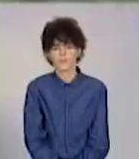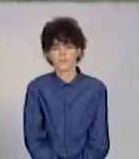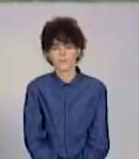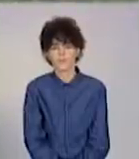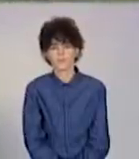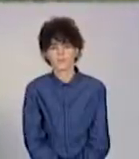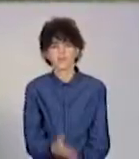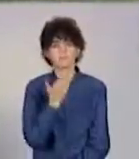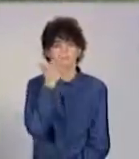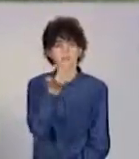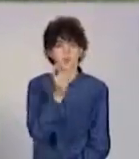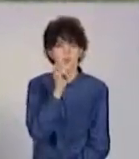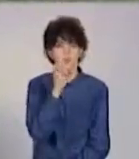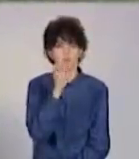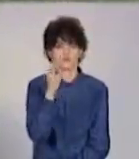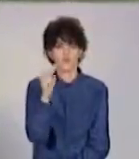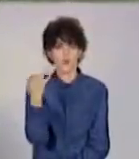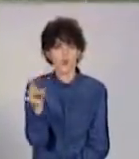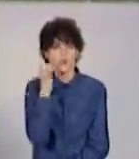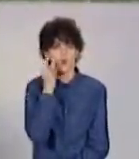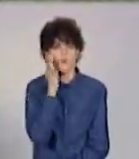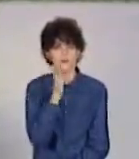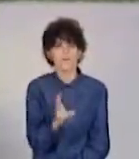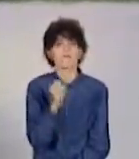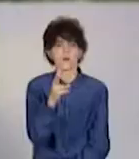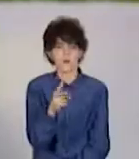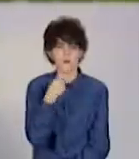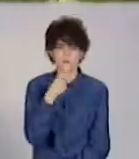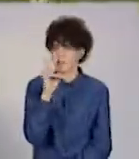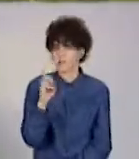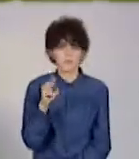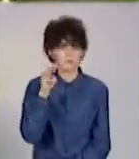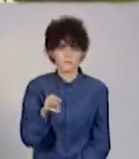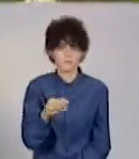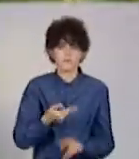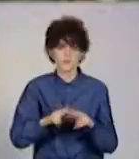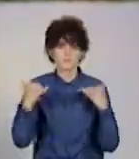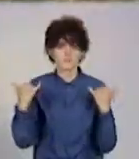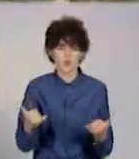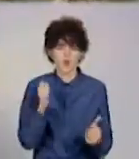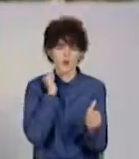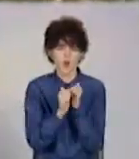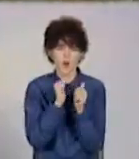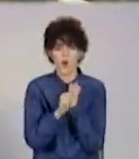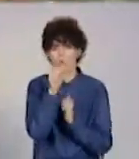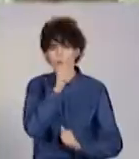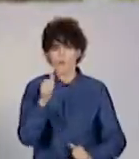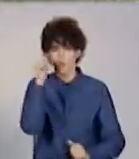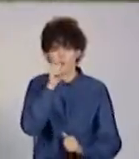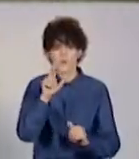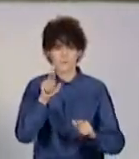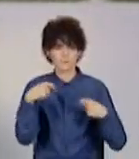Скажіть, як цей рік, врожайний? Ні. Пан Микола має 3 горіхових дерева, врожай продає щороку. Аби вторгувати